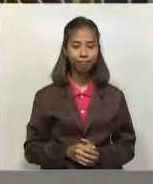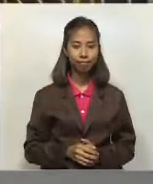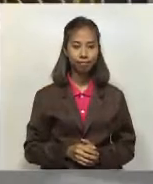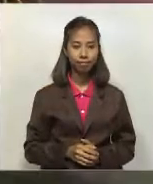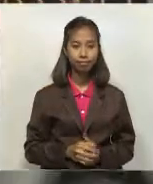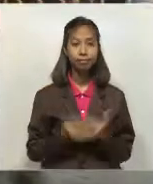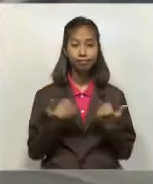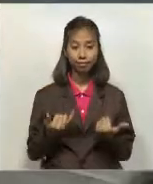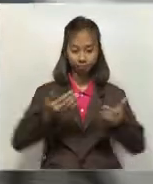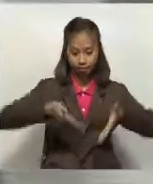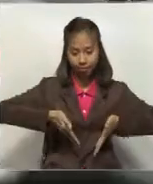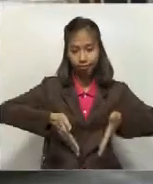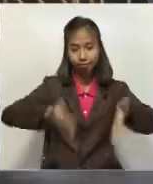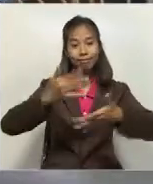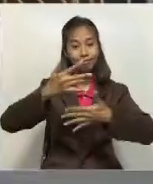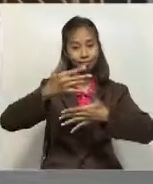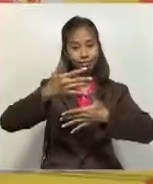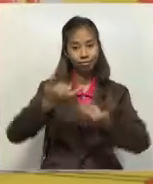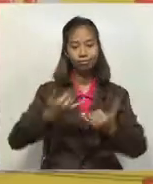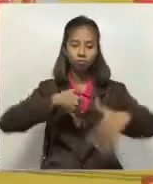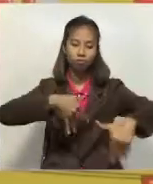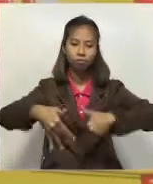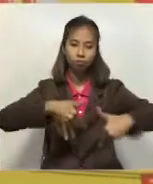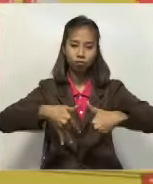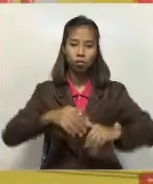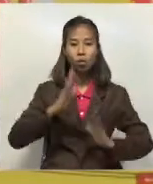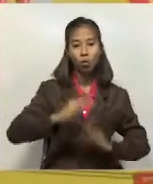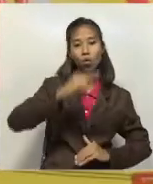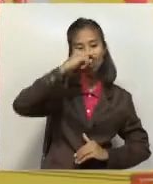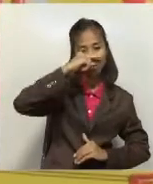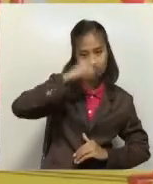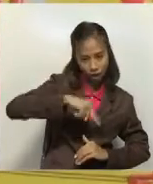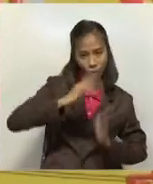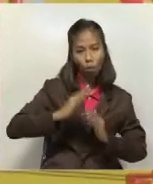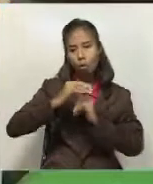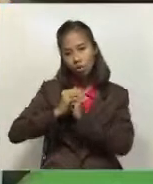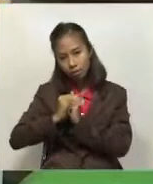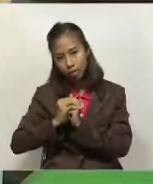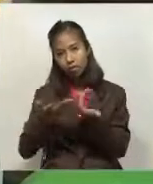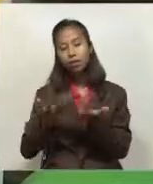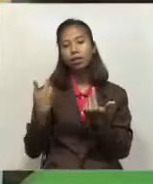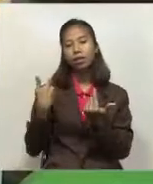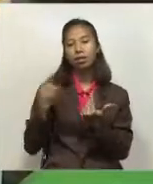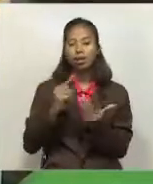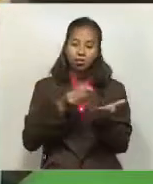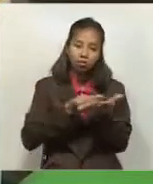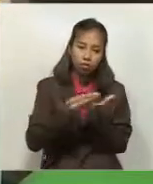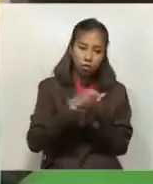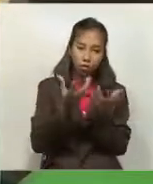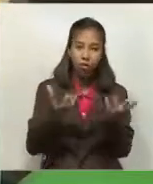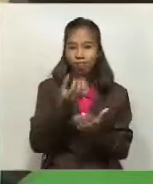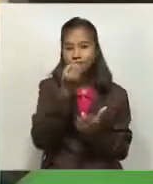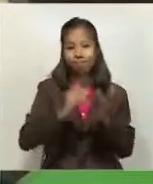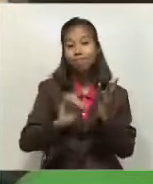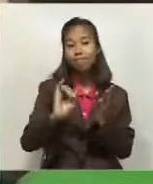บรรยากาศที่ถนนเยาวราชเต็มไปด้วยประชาชนทั้งชาวไทยและชาวไทยเชื้อสายจีนนะคะที่ออกมาซื้ออาหารเจในช่วงเทศก